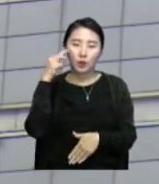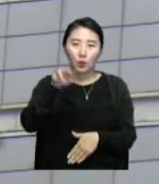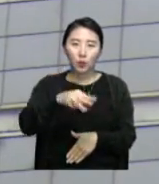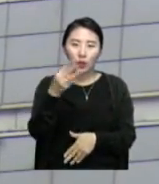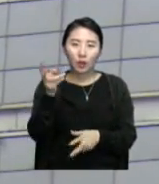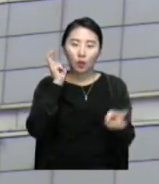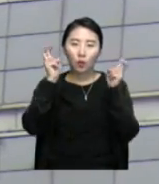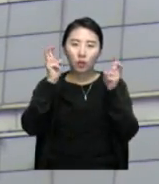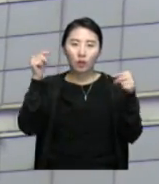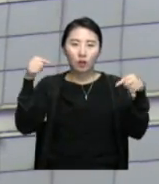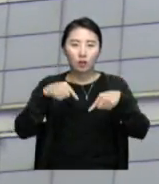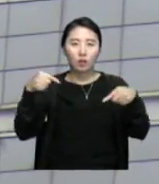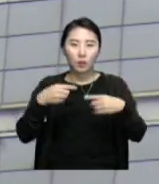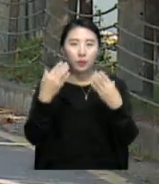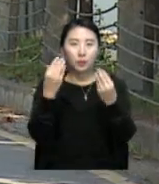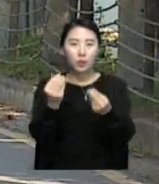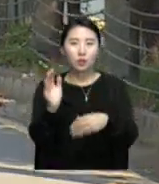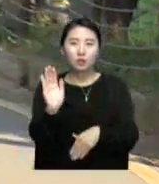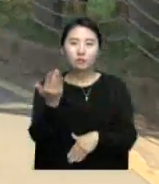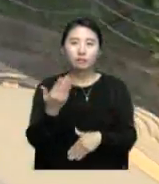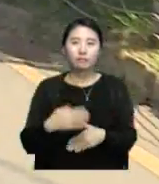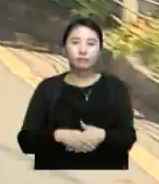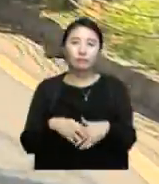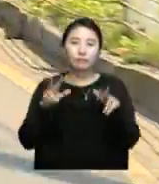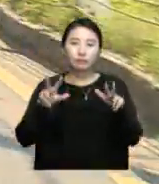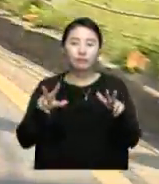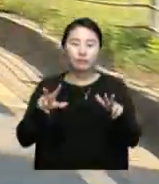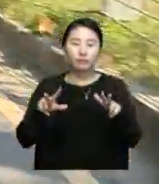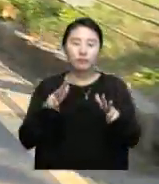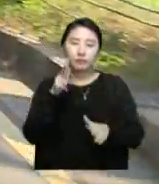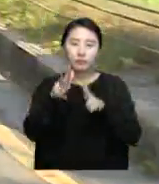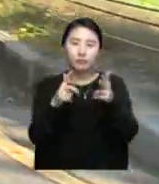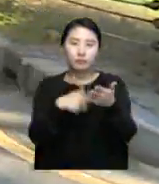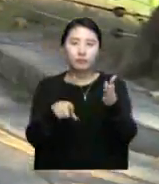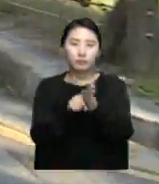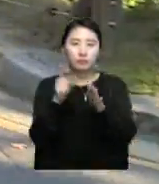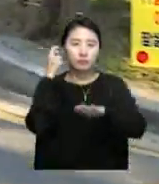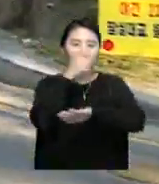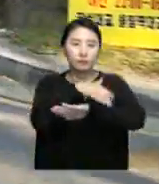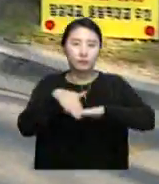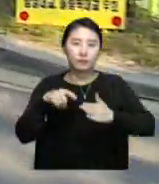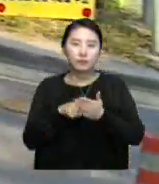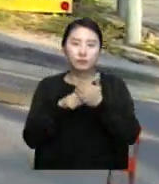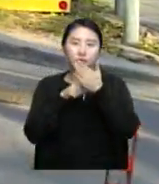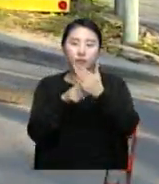롯데 측과도 이미 협의가 된 상태입니다. 현재는 대체 사업 시행을 위한 설계 등이